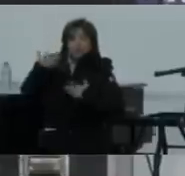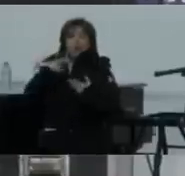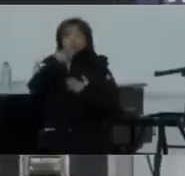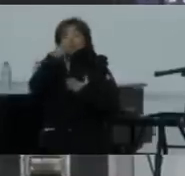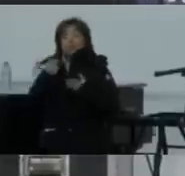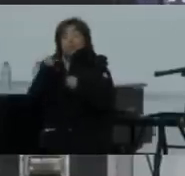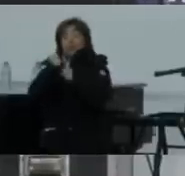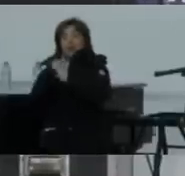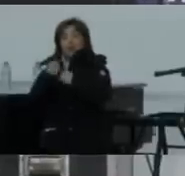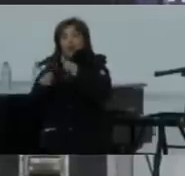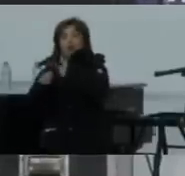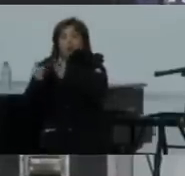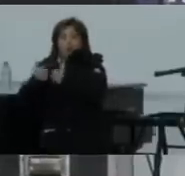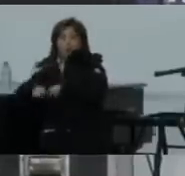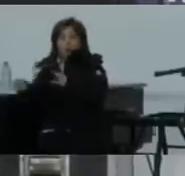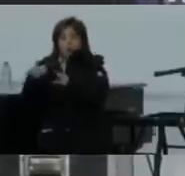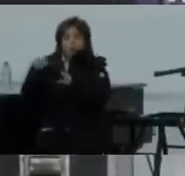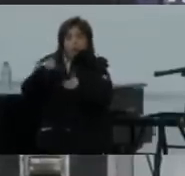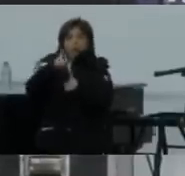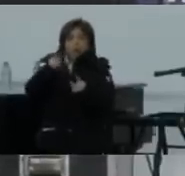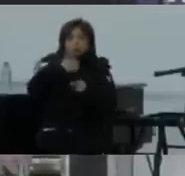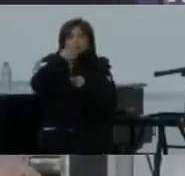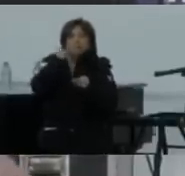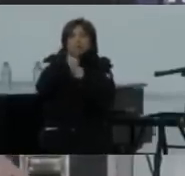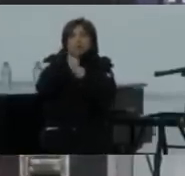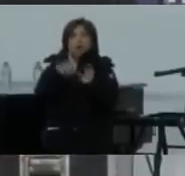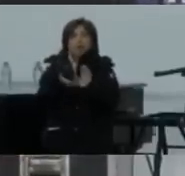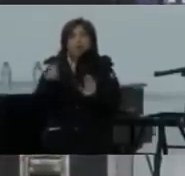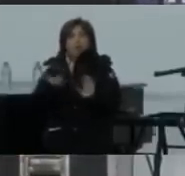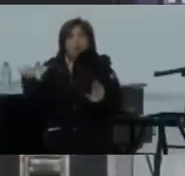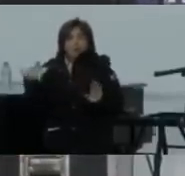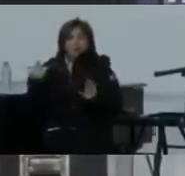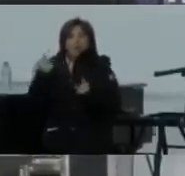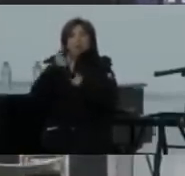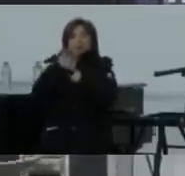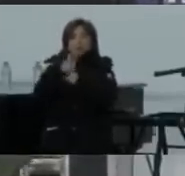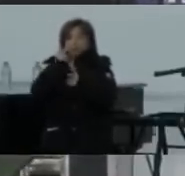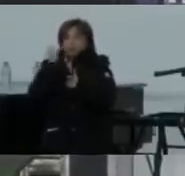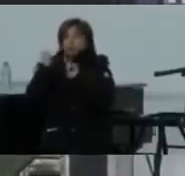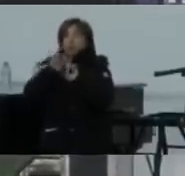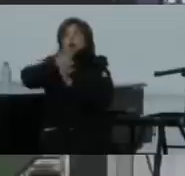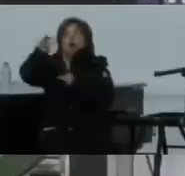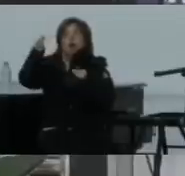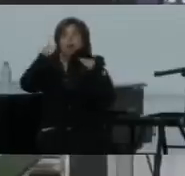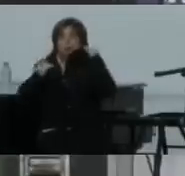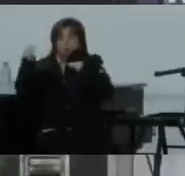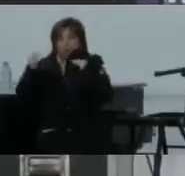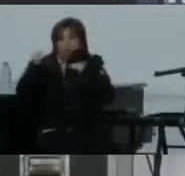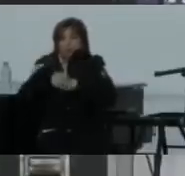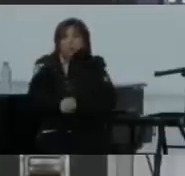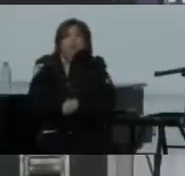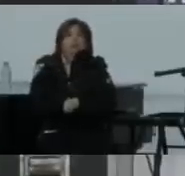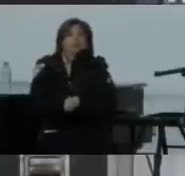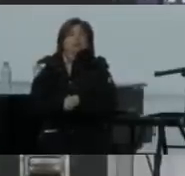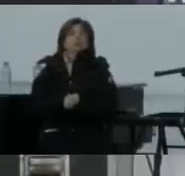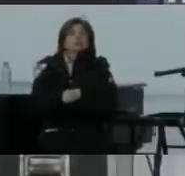ci tuteliamo con altri parametri o non c'è assolutamente soluzione. E allora un'altra modesta proposta è l'abolizione del pareggio